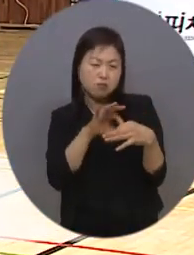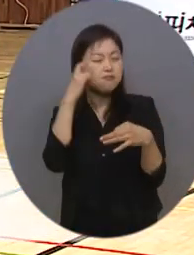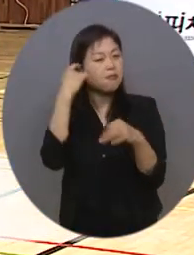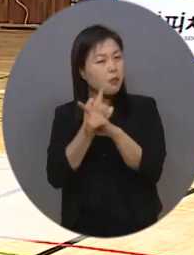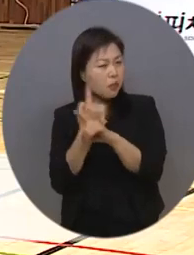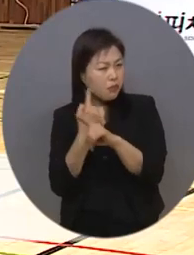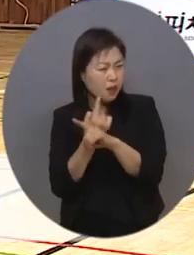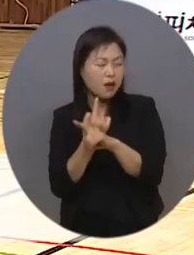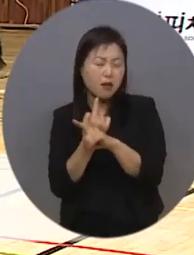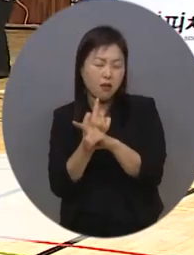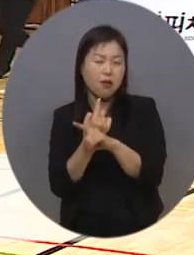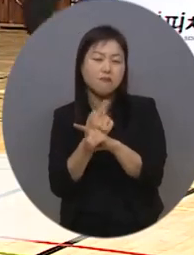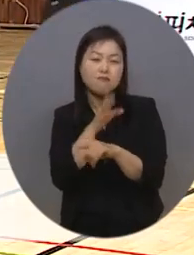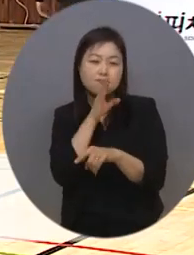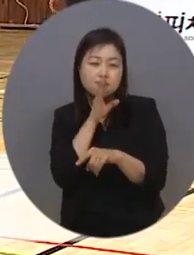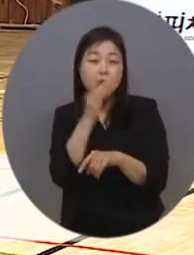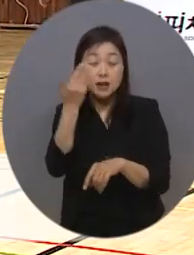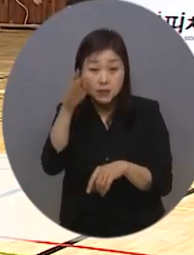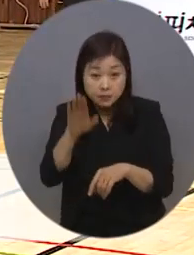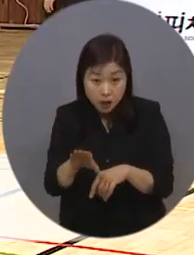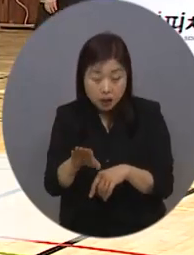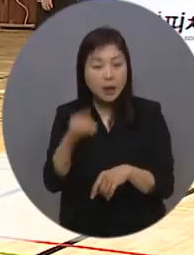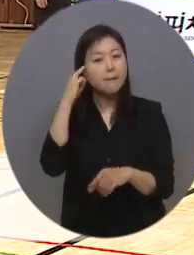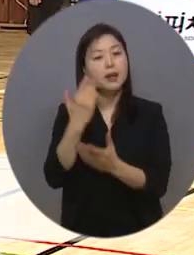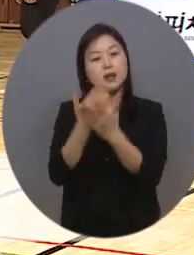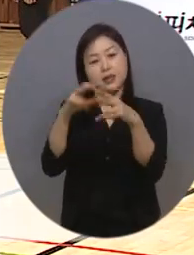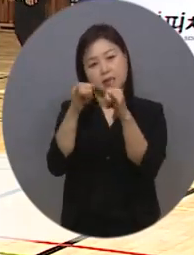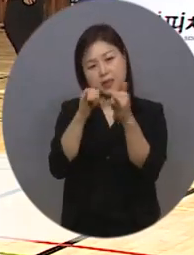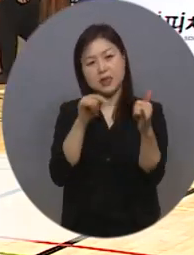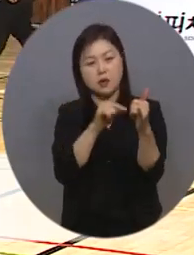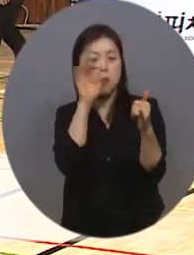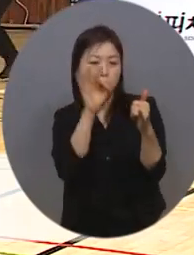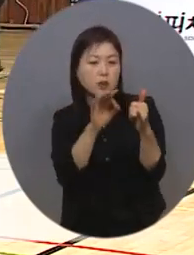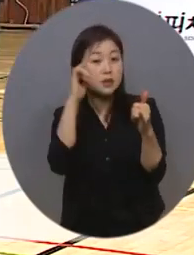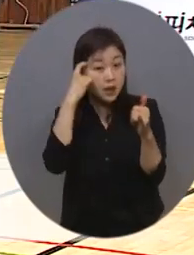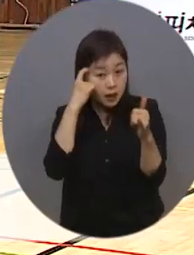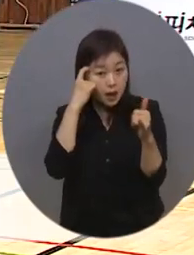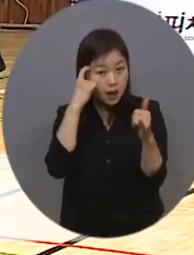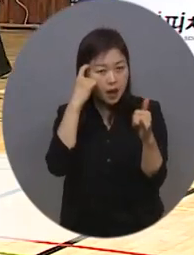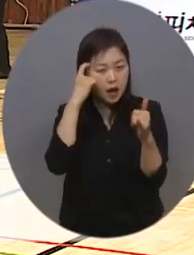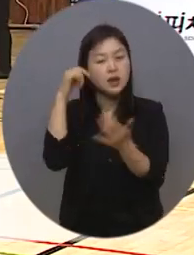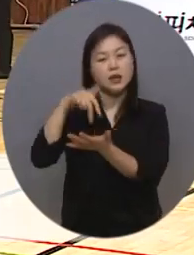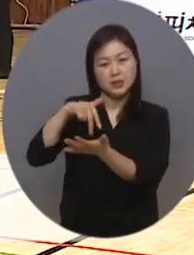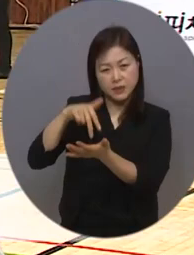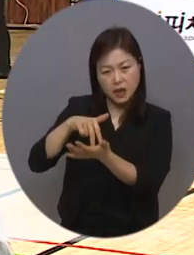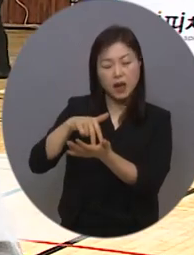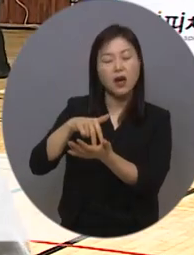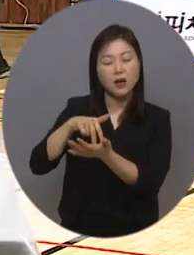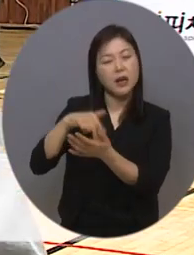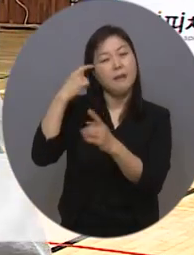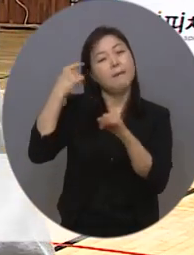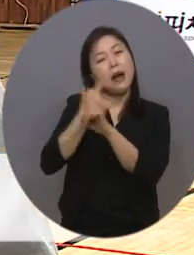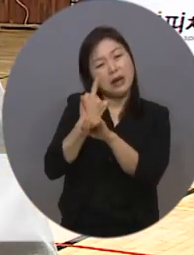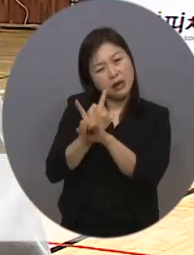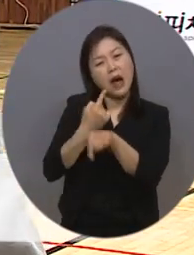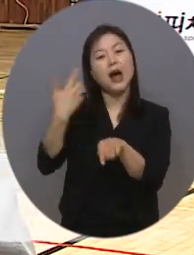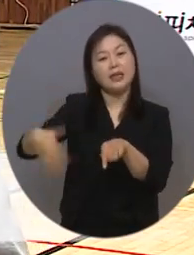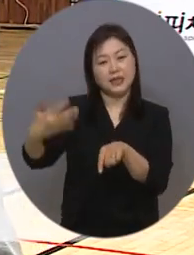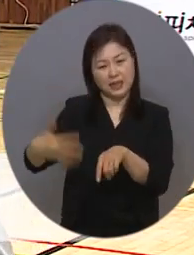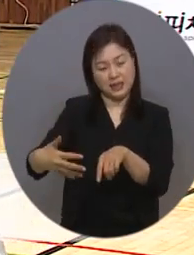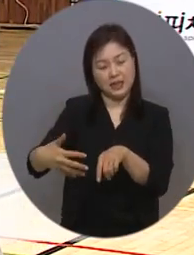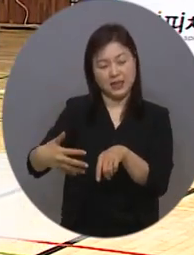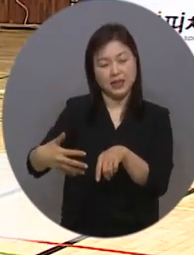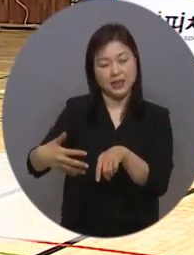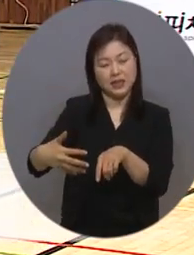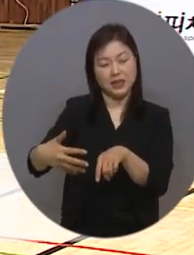하지만 이제 발달장애인들에 대한 인식이나 사회에서 보는 시각 같은 것들이 좀 어느 정도 제가 볼 때는 아직은